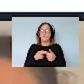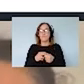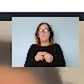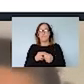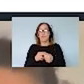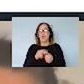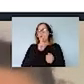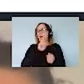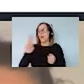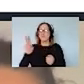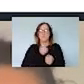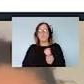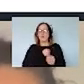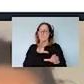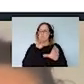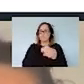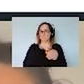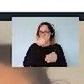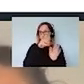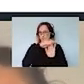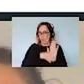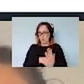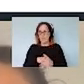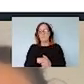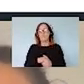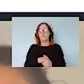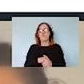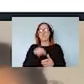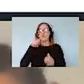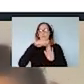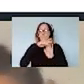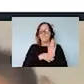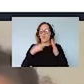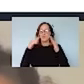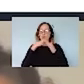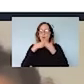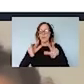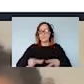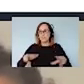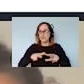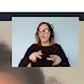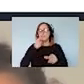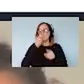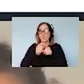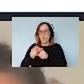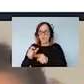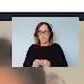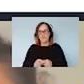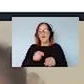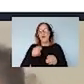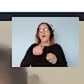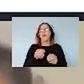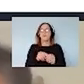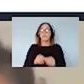którą dostają wszystkie biblioteki biorące udział w tym programie. To jest program domowy Rodzinne Historie o Słowach. Adres strony